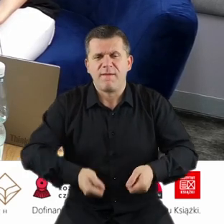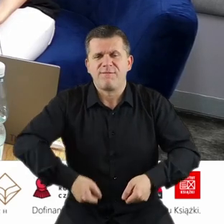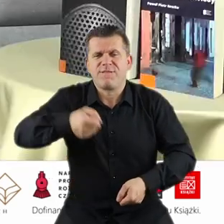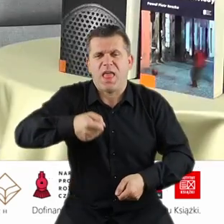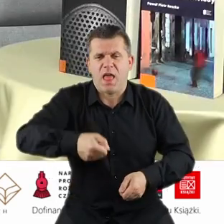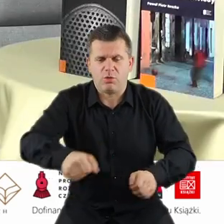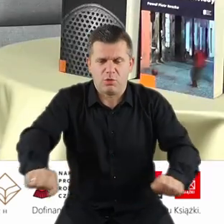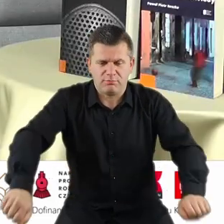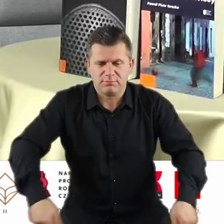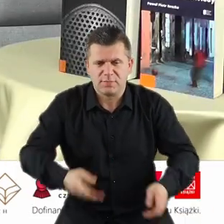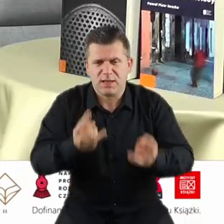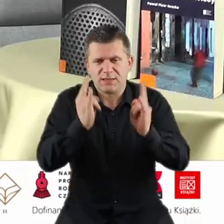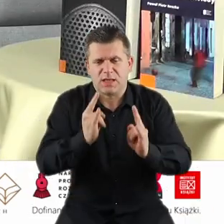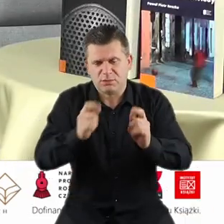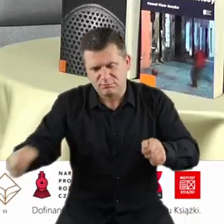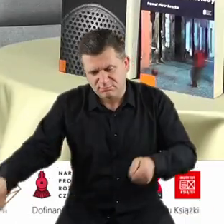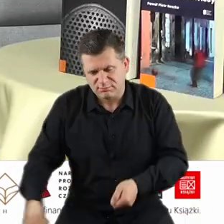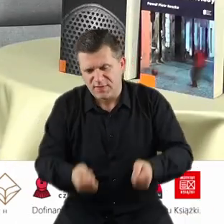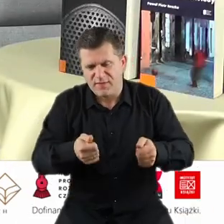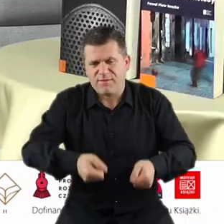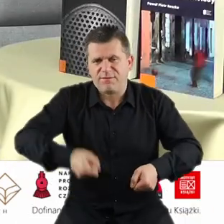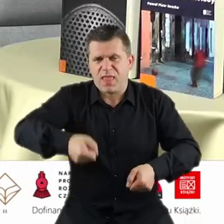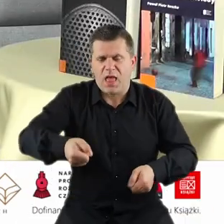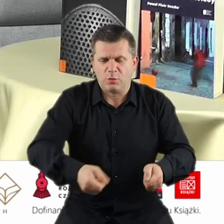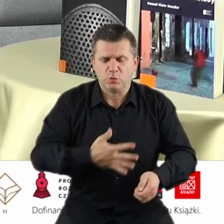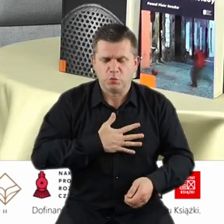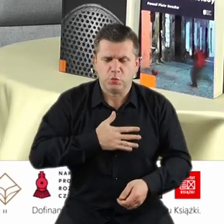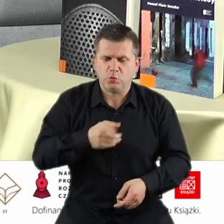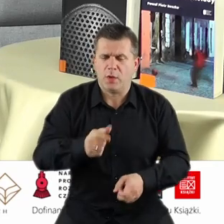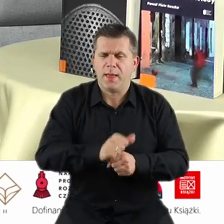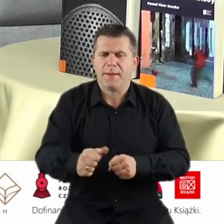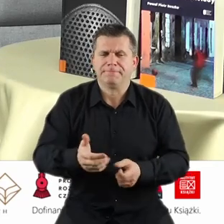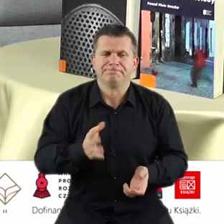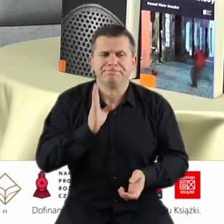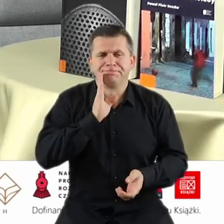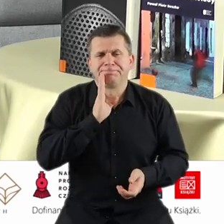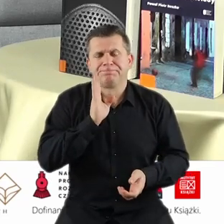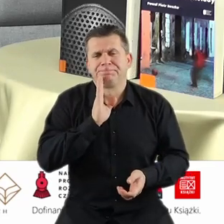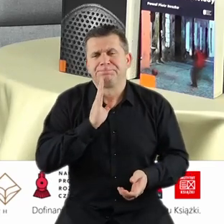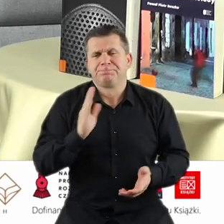wiaderka. Więc no to, są to bardzo, bardzo,